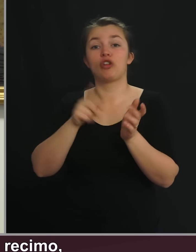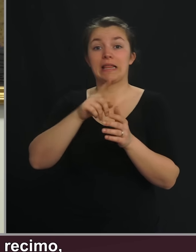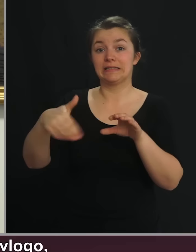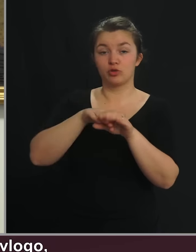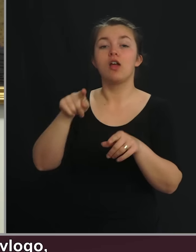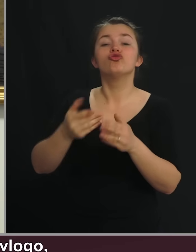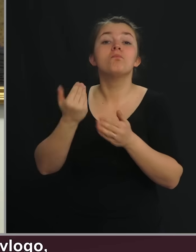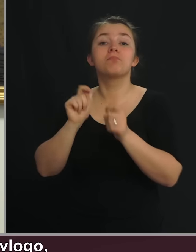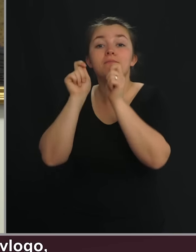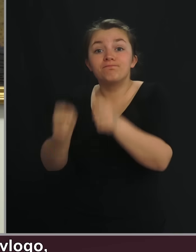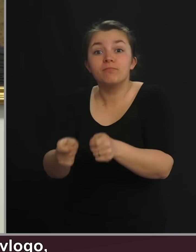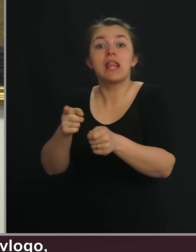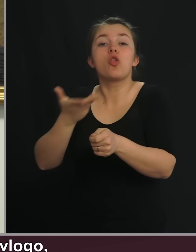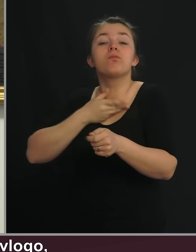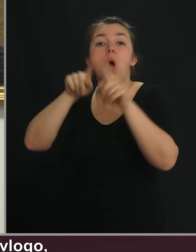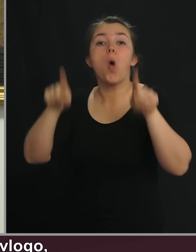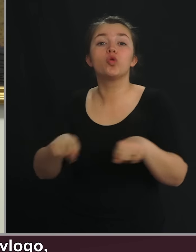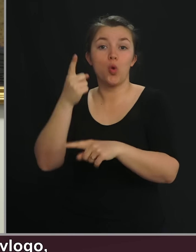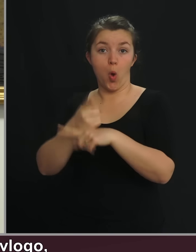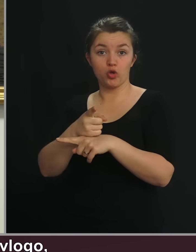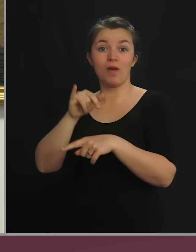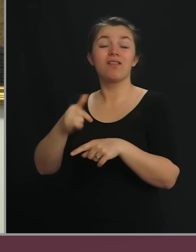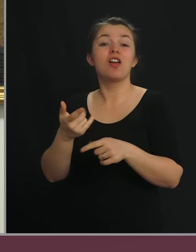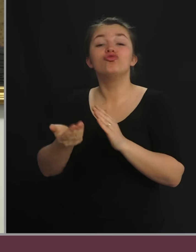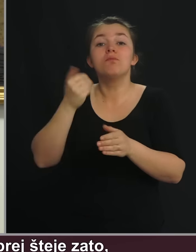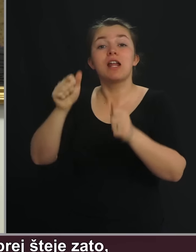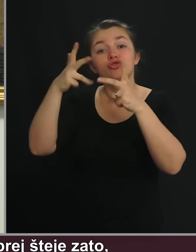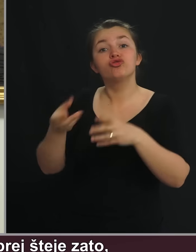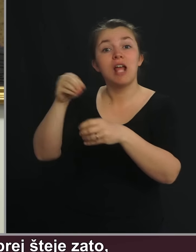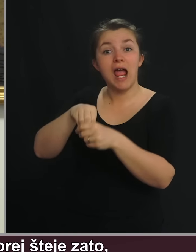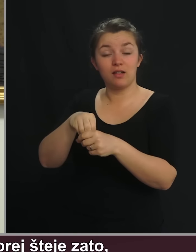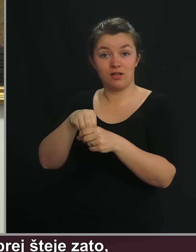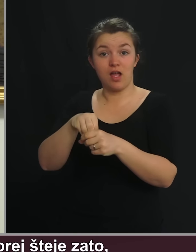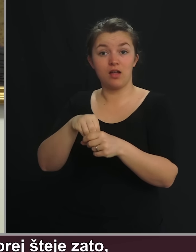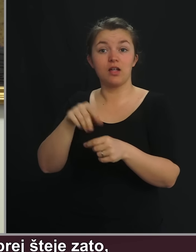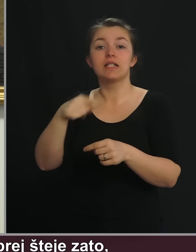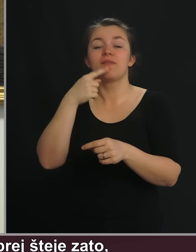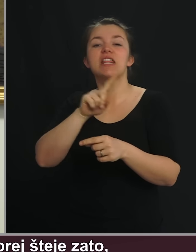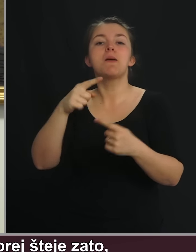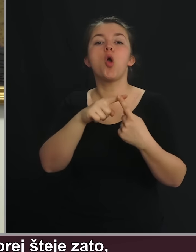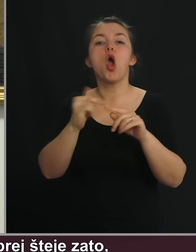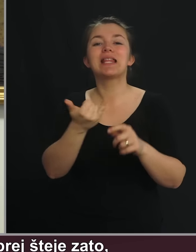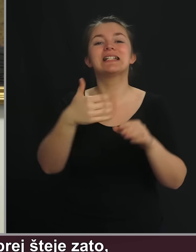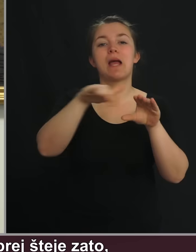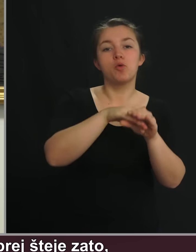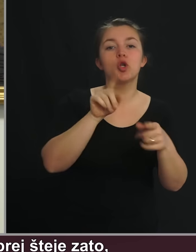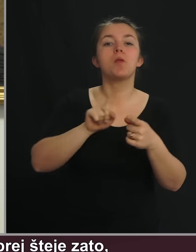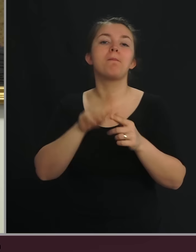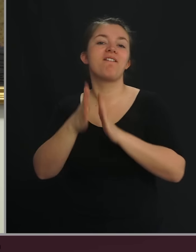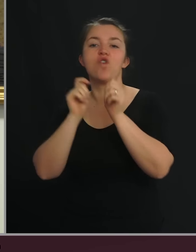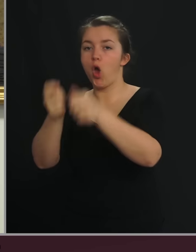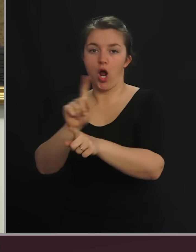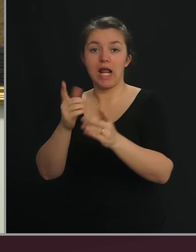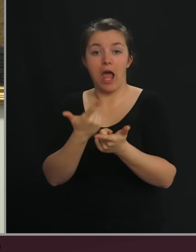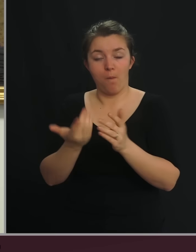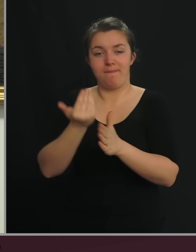še ni zaposlil, da čim prej k nam vlogo, da pridobi to odločbo, da čim ima odločbo, da se mu čim prej šteje, zato ker ni pogoj, da se zaposli,